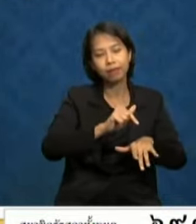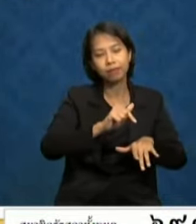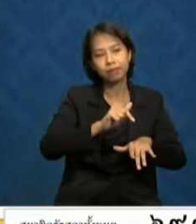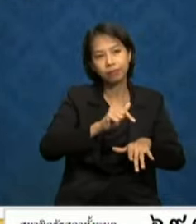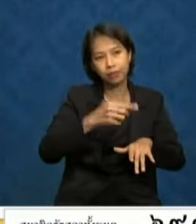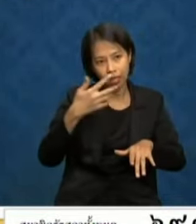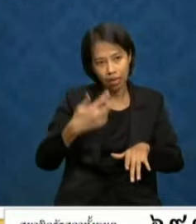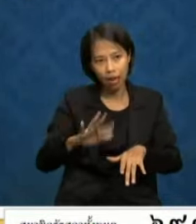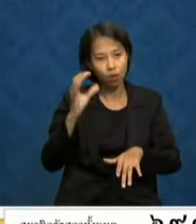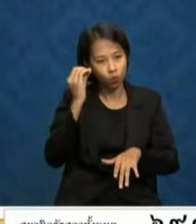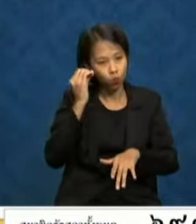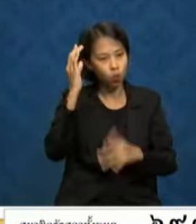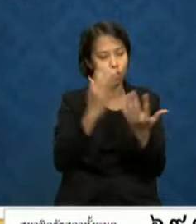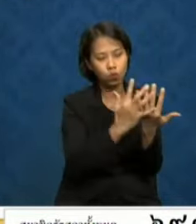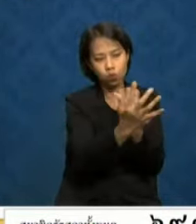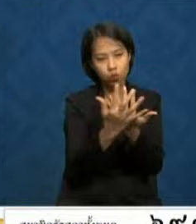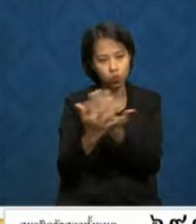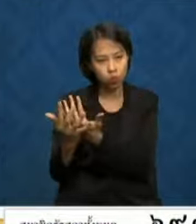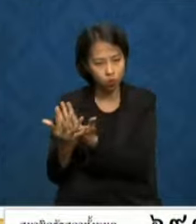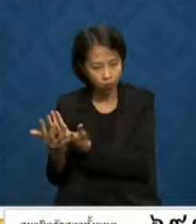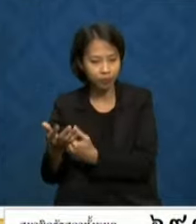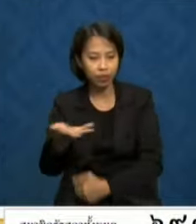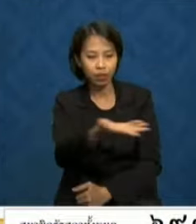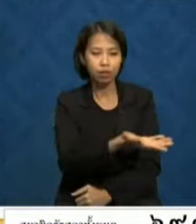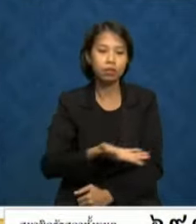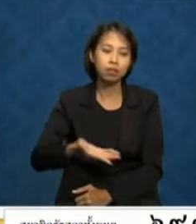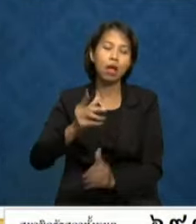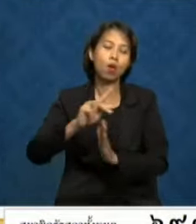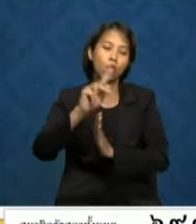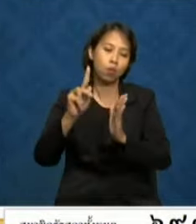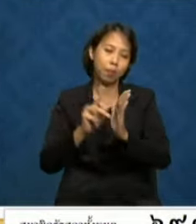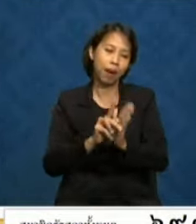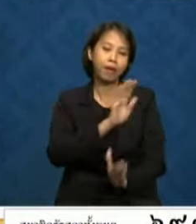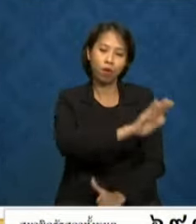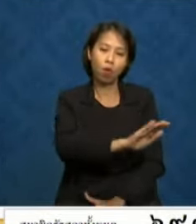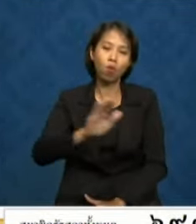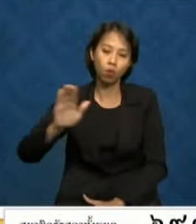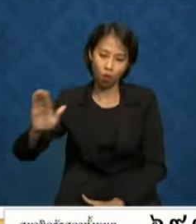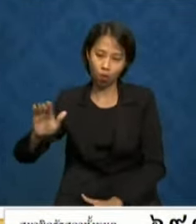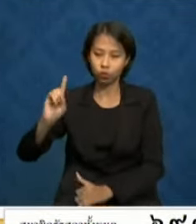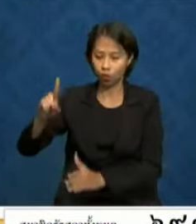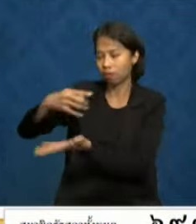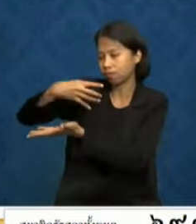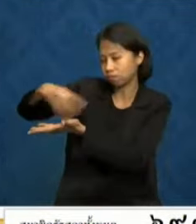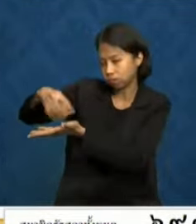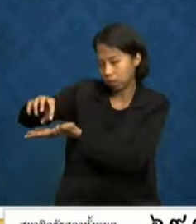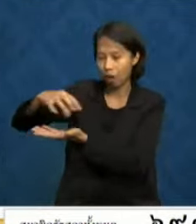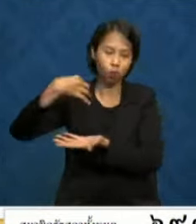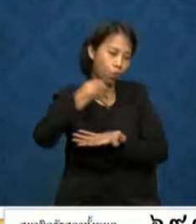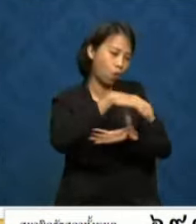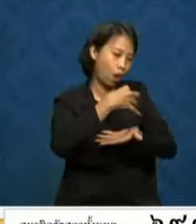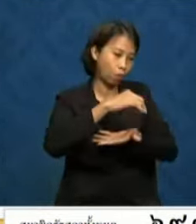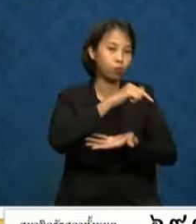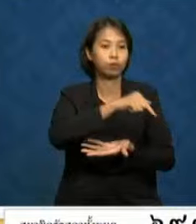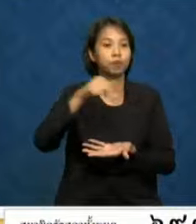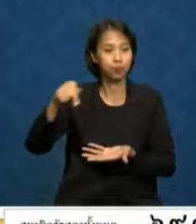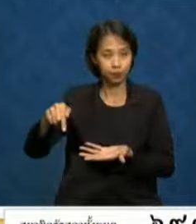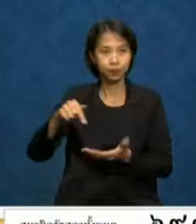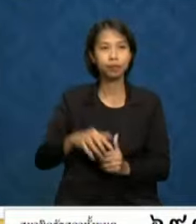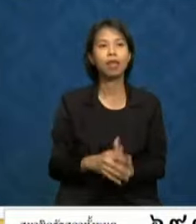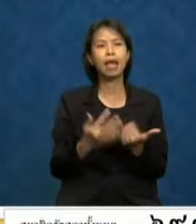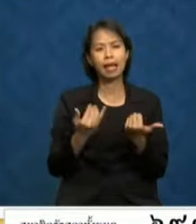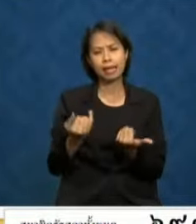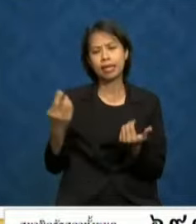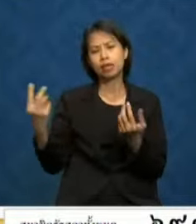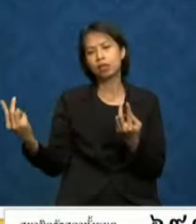การให้ความรู้ทำความเข้าใจเกี่ยวกับกฎหมายของตัวเองให้อีกฝ่ายหนึ่งด้วยนะครับก็เป็นเรื่องที่